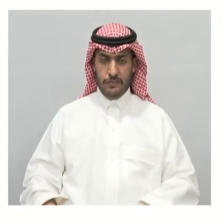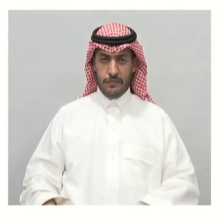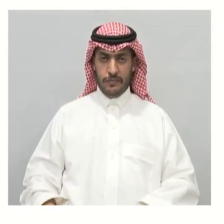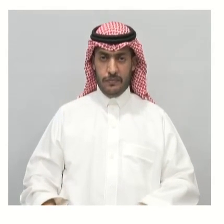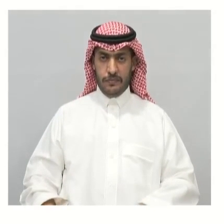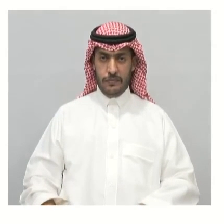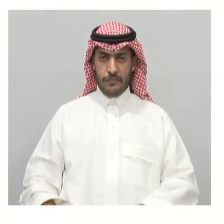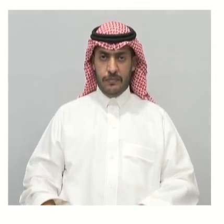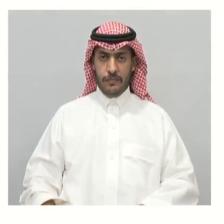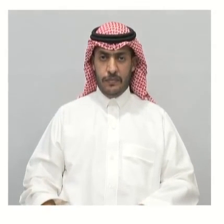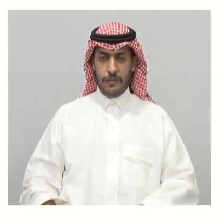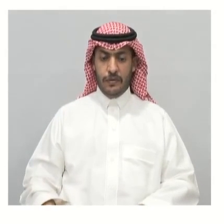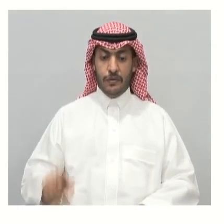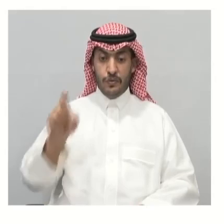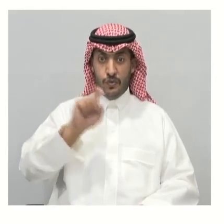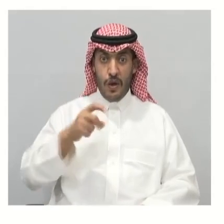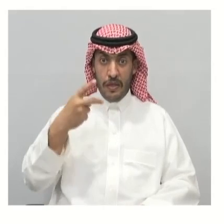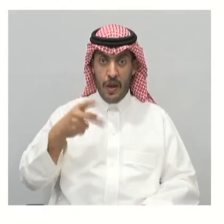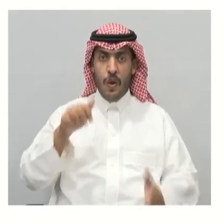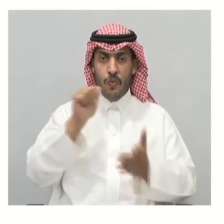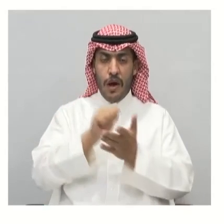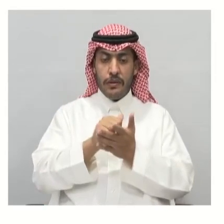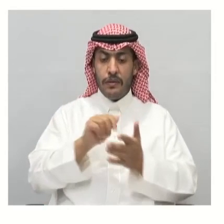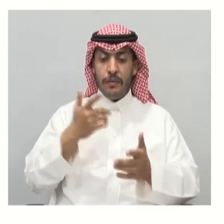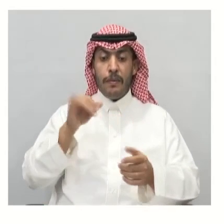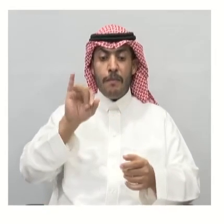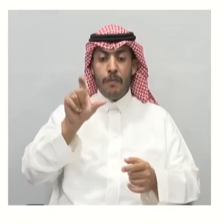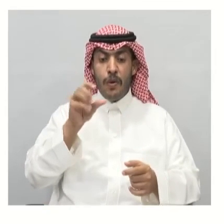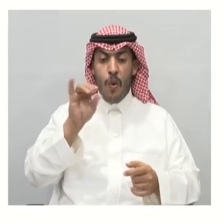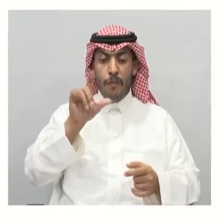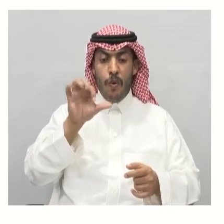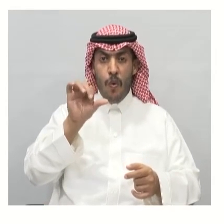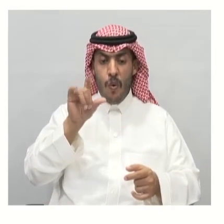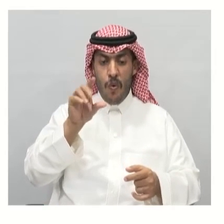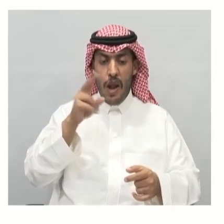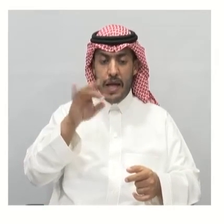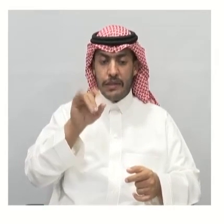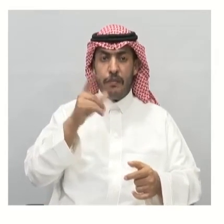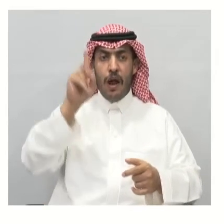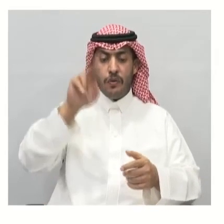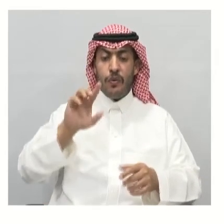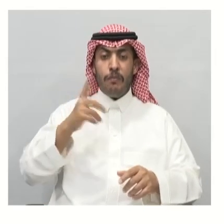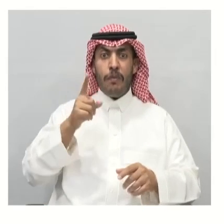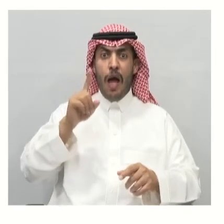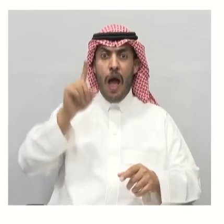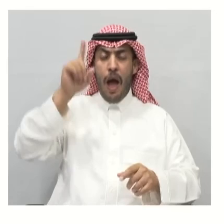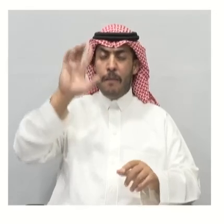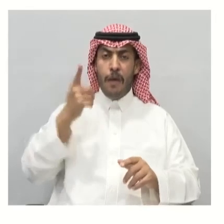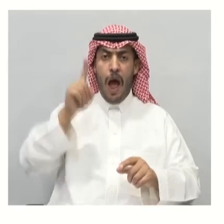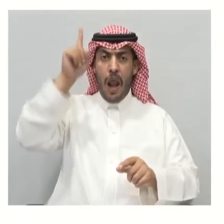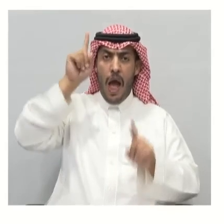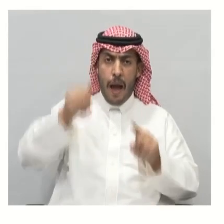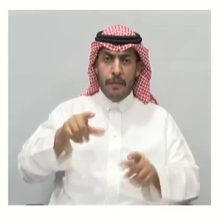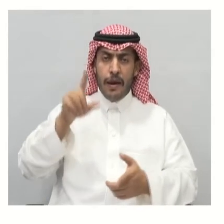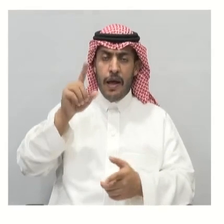السلام اذا لدينا سؤالين في الواجب من هم اول العزم من الرسل وبماذا امر الله نبي ابراهيم